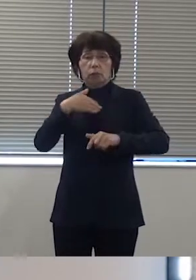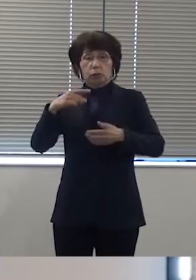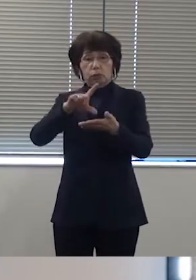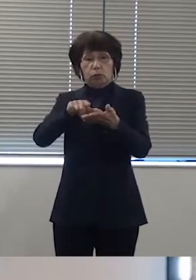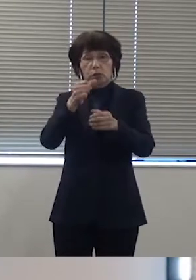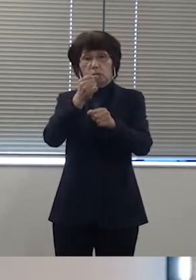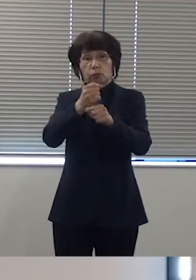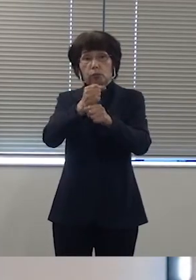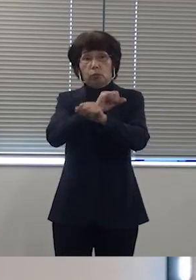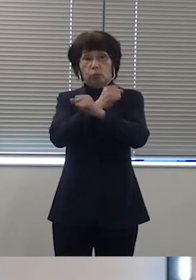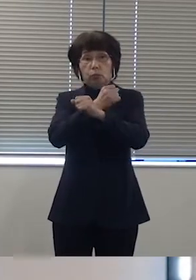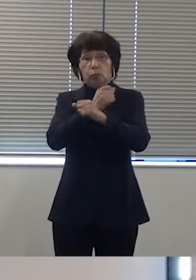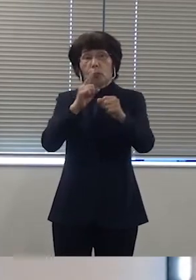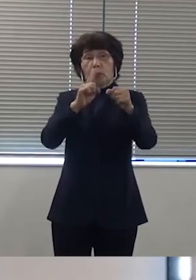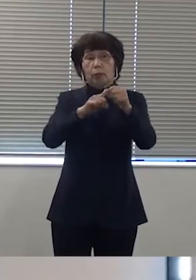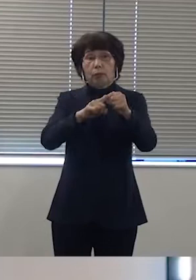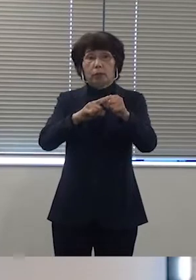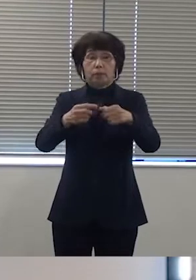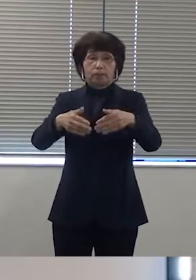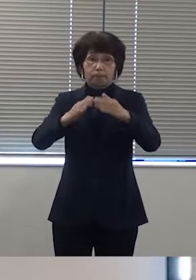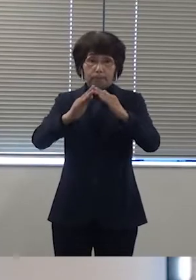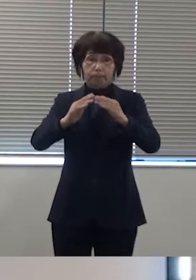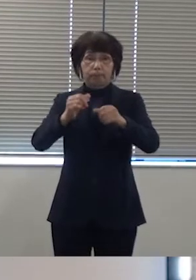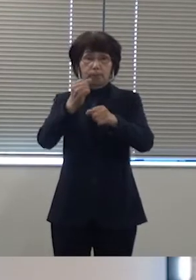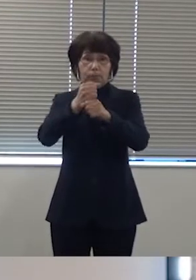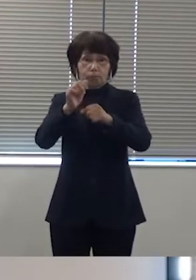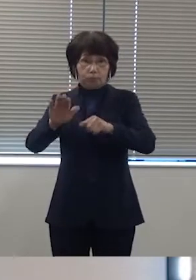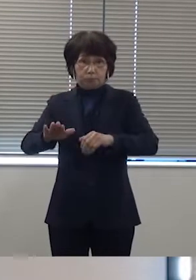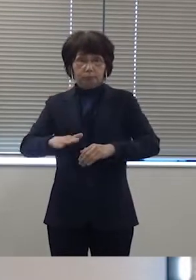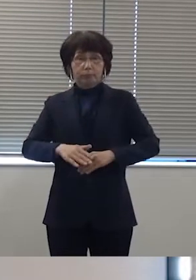そしてまた取りまして31ページをお願いいたします。